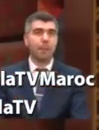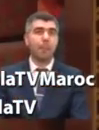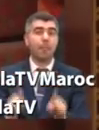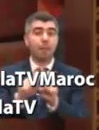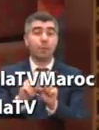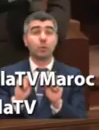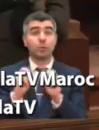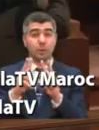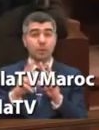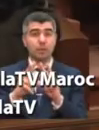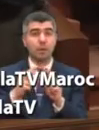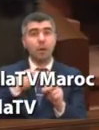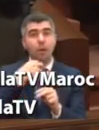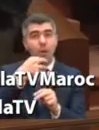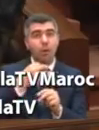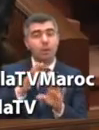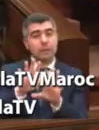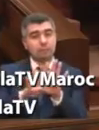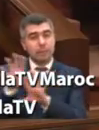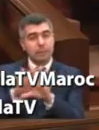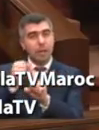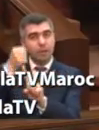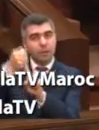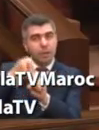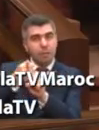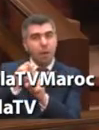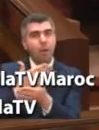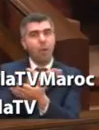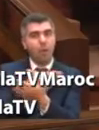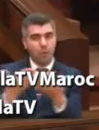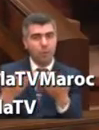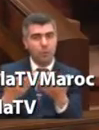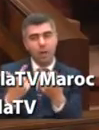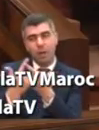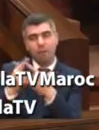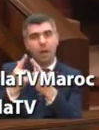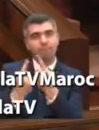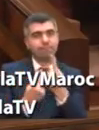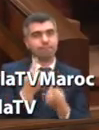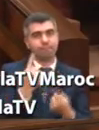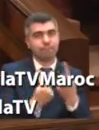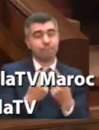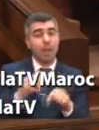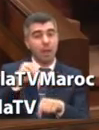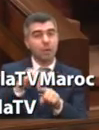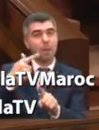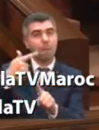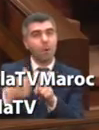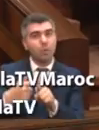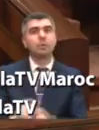ما تفضلته وقلته انه كاينه مجهودات كبيره وكاين واحد النوع من الاطمئنان النسبي، ولكن لابد ايضا من ان